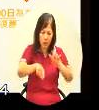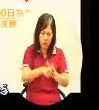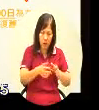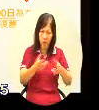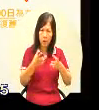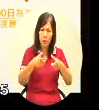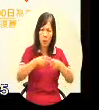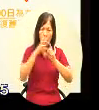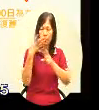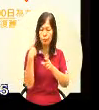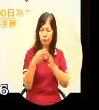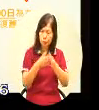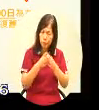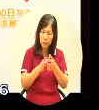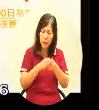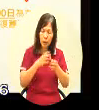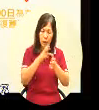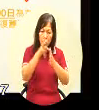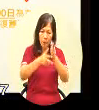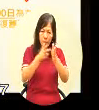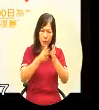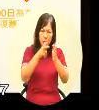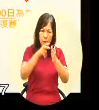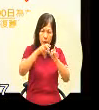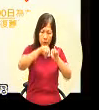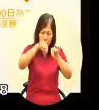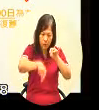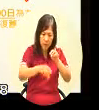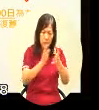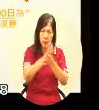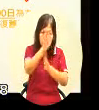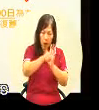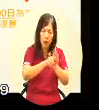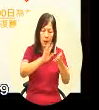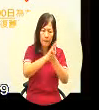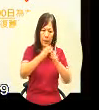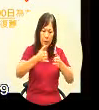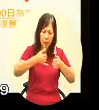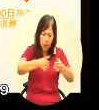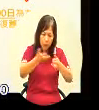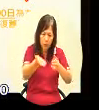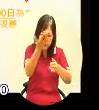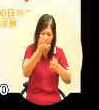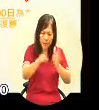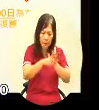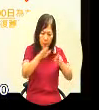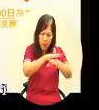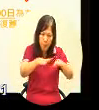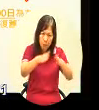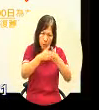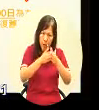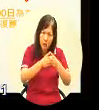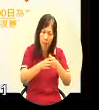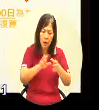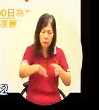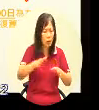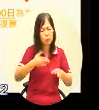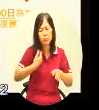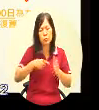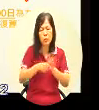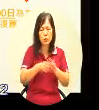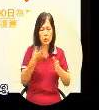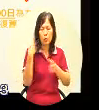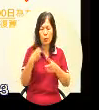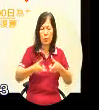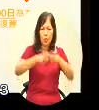是铁路地下化以后，我们上面的路型有没有平面，这个都不知道，所以它只好复旧。这一